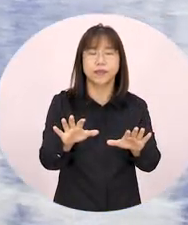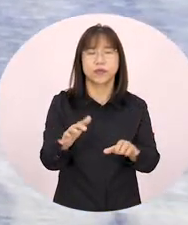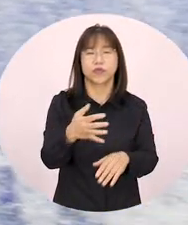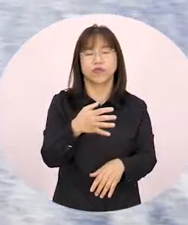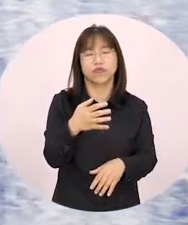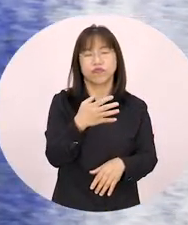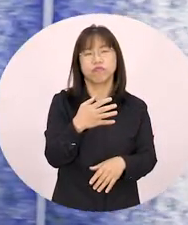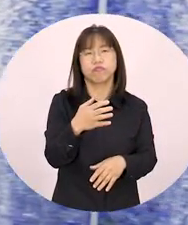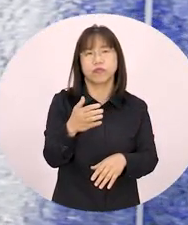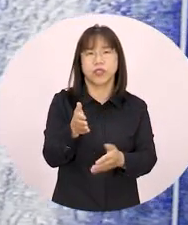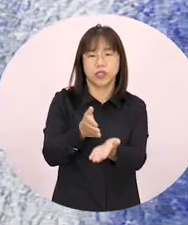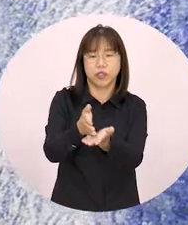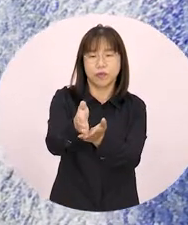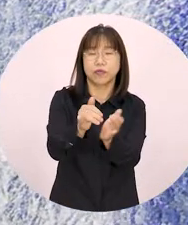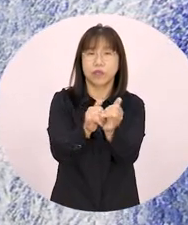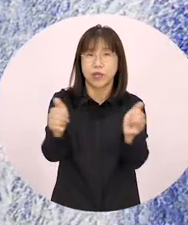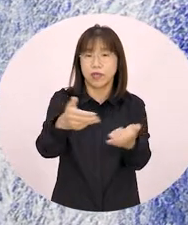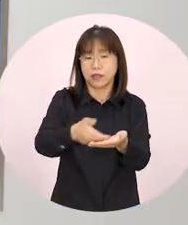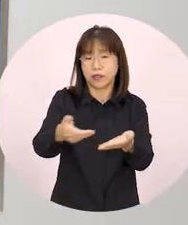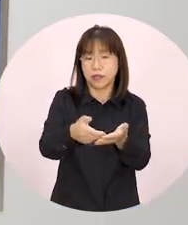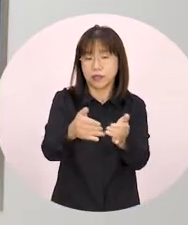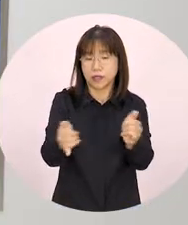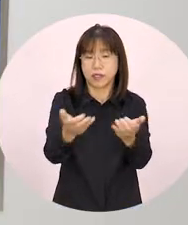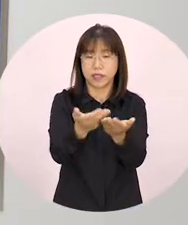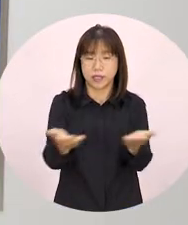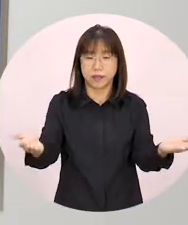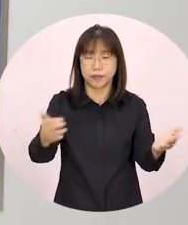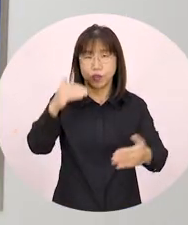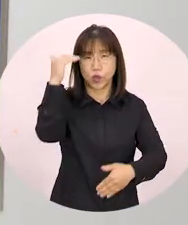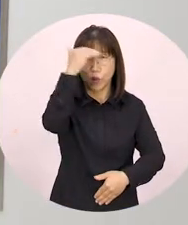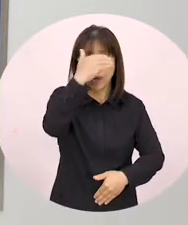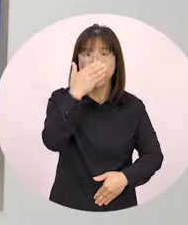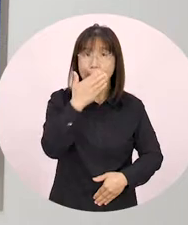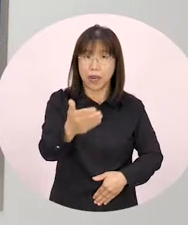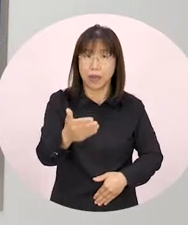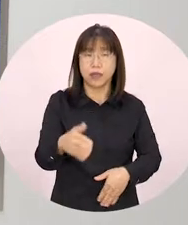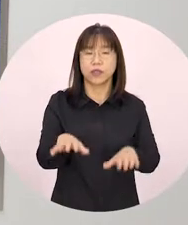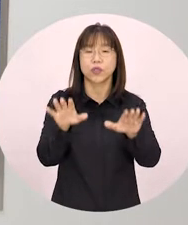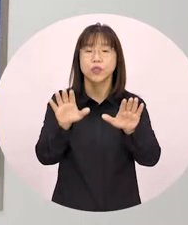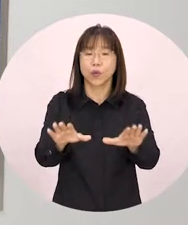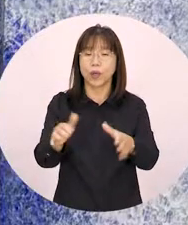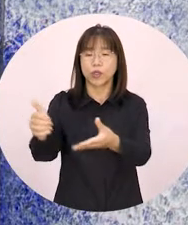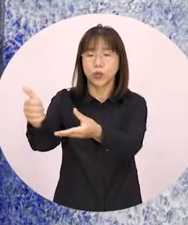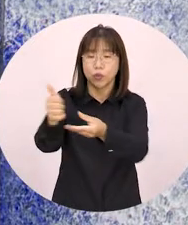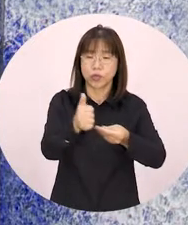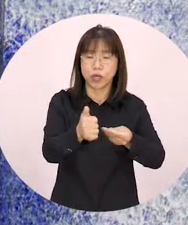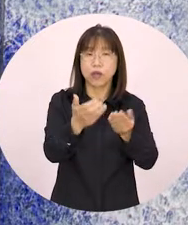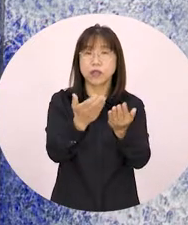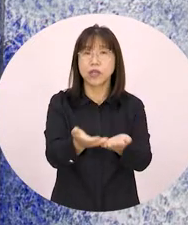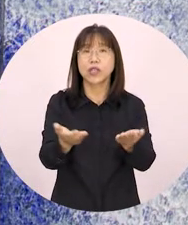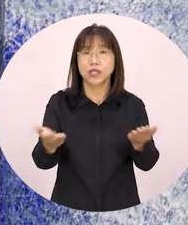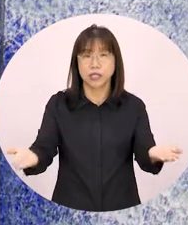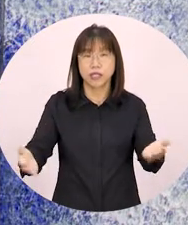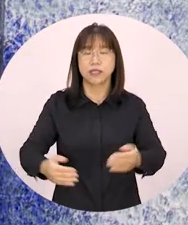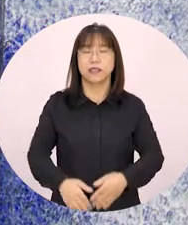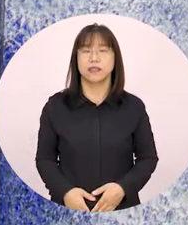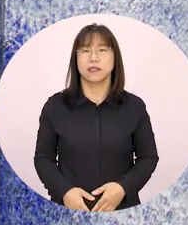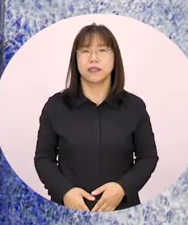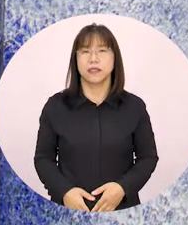원로 중진작가들의 원숙한 예술세계를 감상할 수 있는 자리입니다. 이번 초청